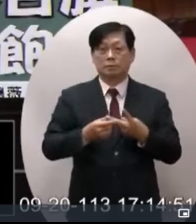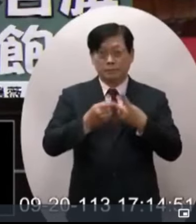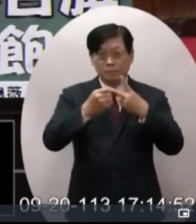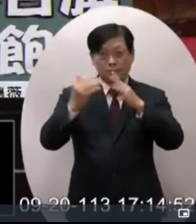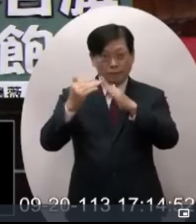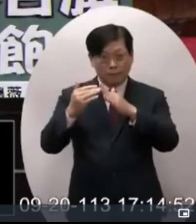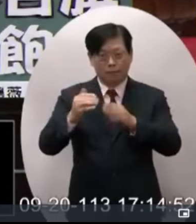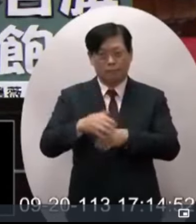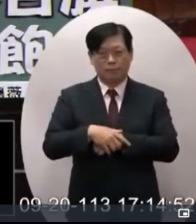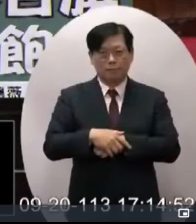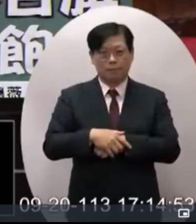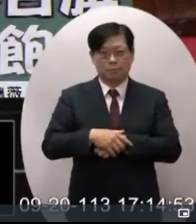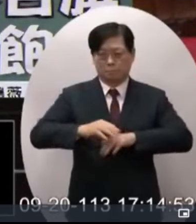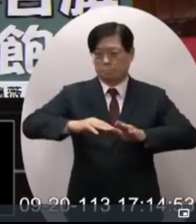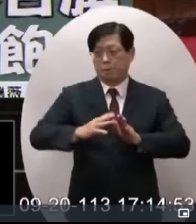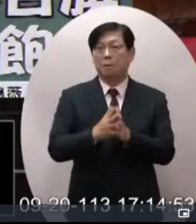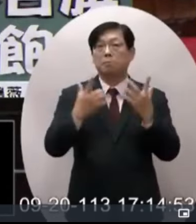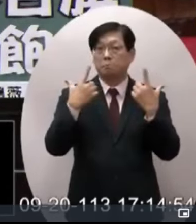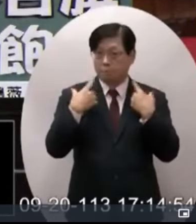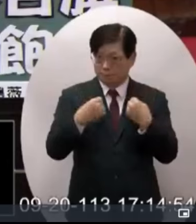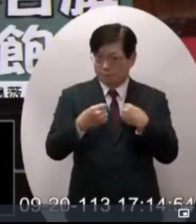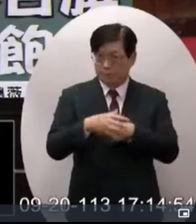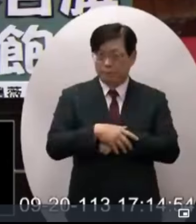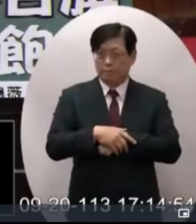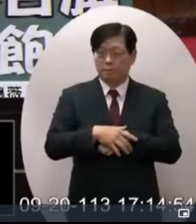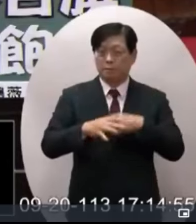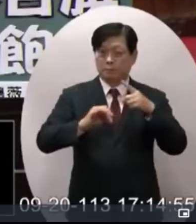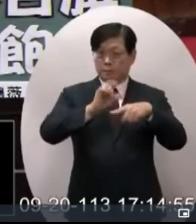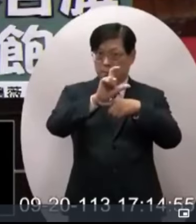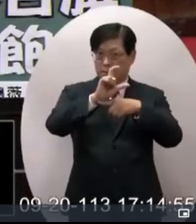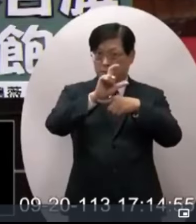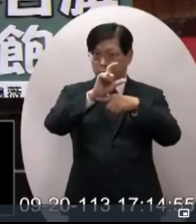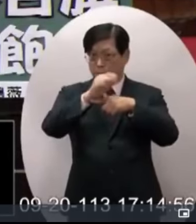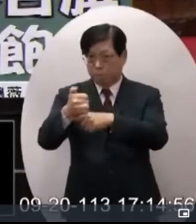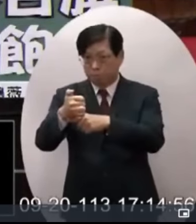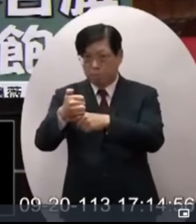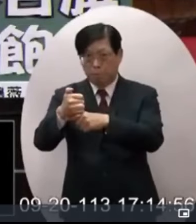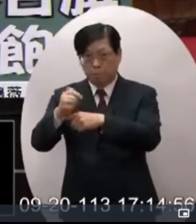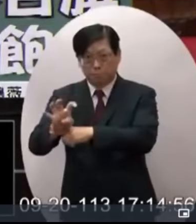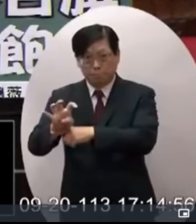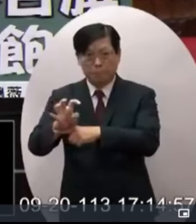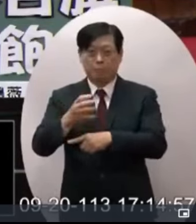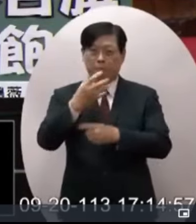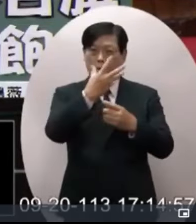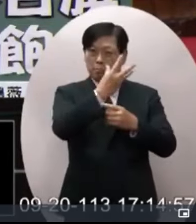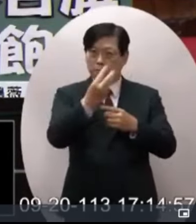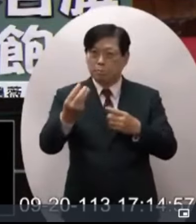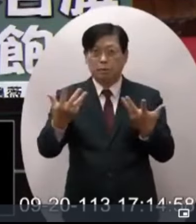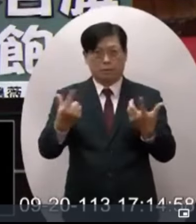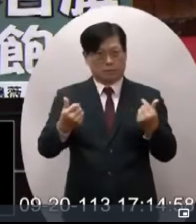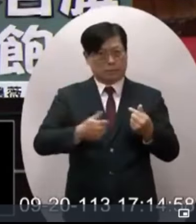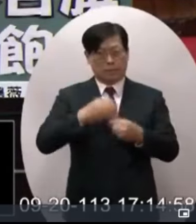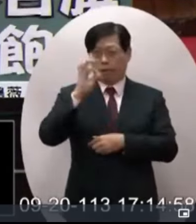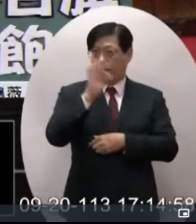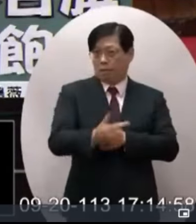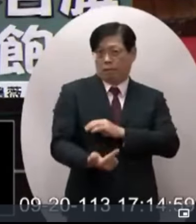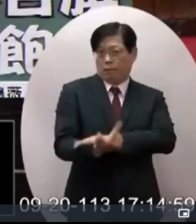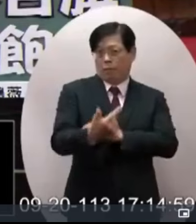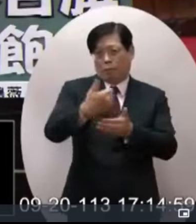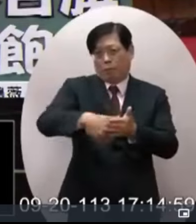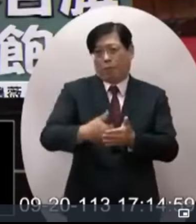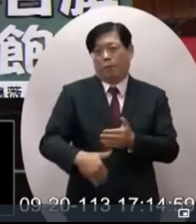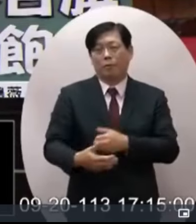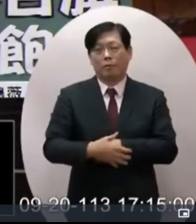哈，很快的从原来的6层降到5层，然后降到4层，这个非常快速的降